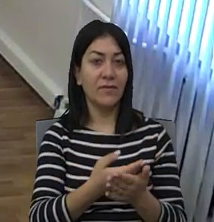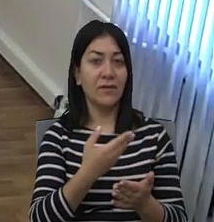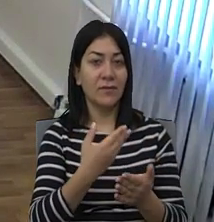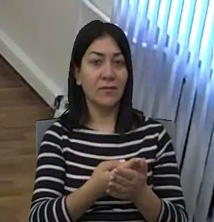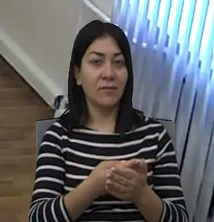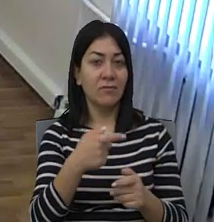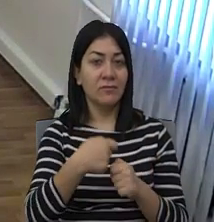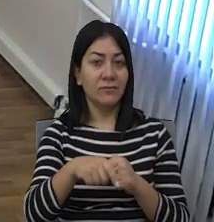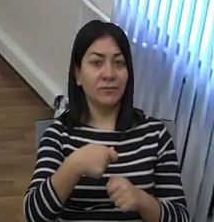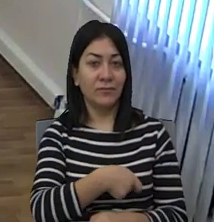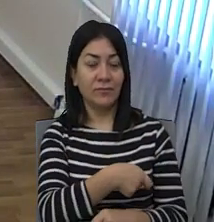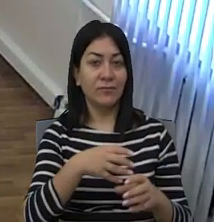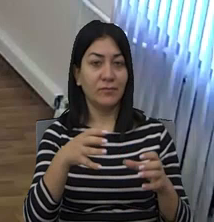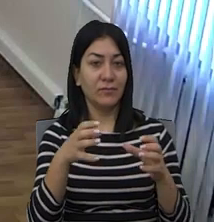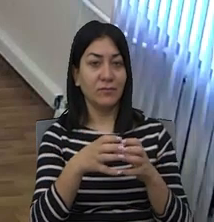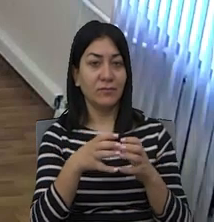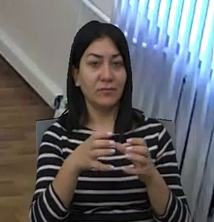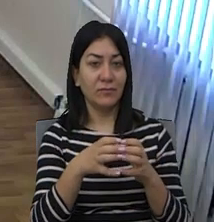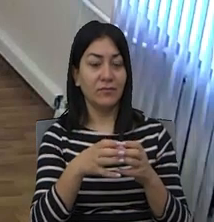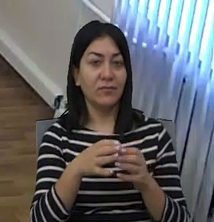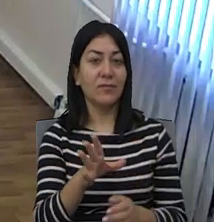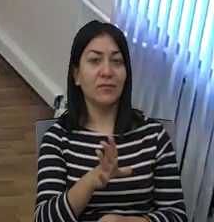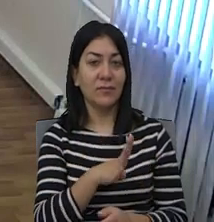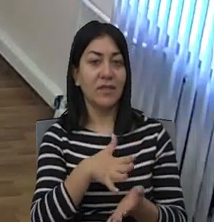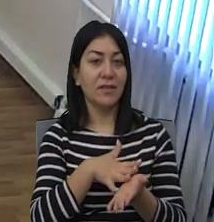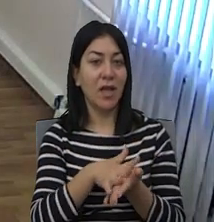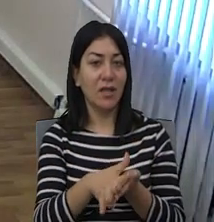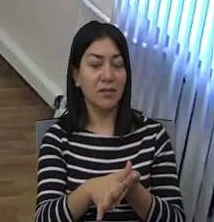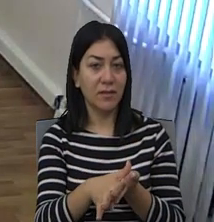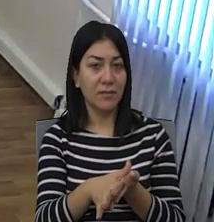ֆինանսավորման եւ ուսակցությունների կողմից կառավարված ֆաքսերի